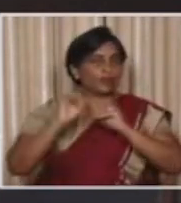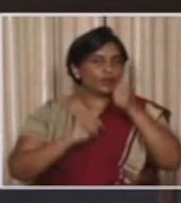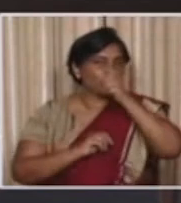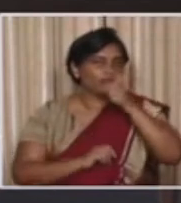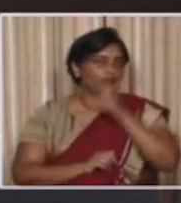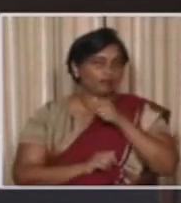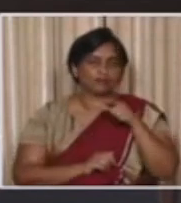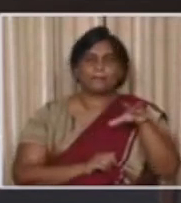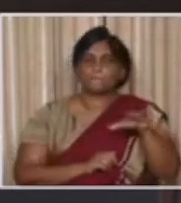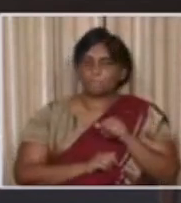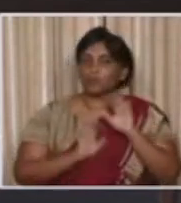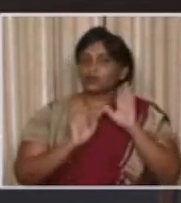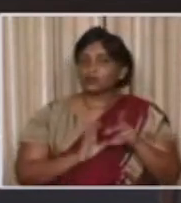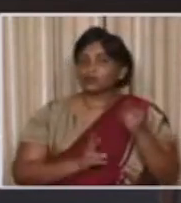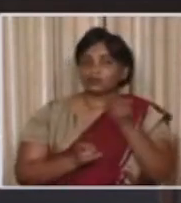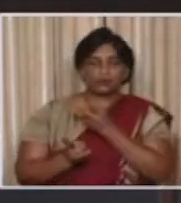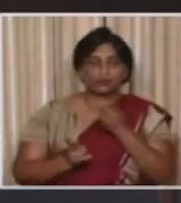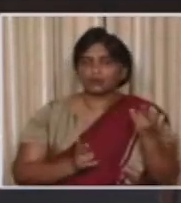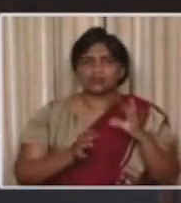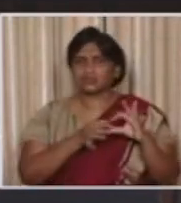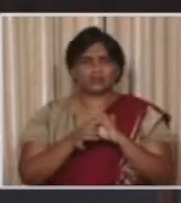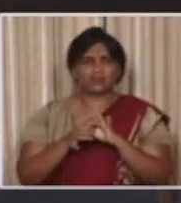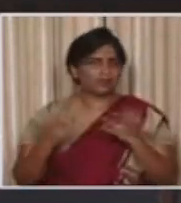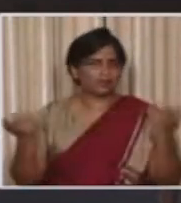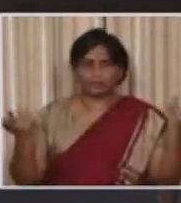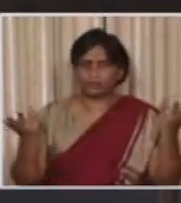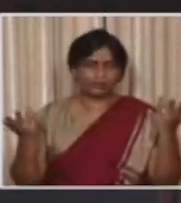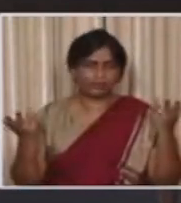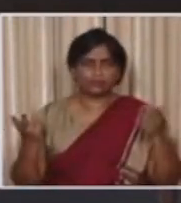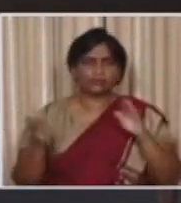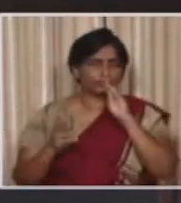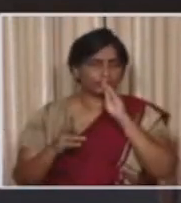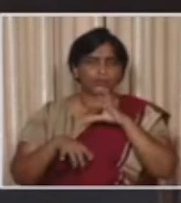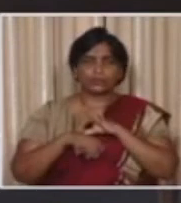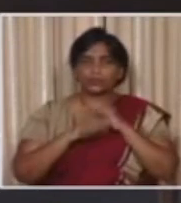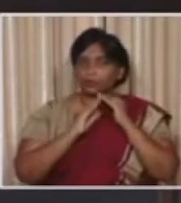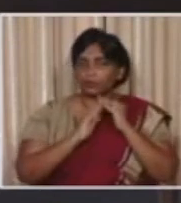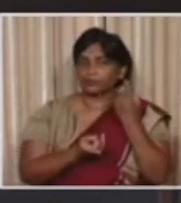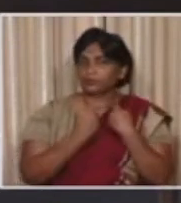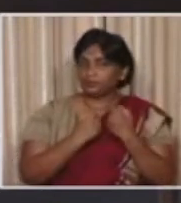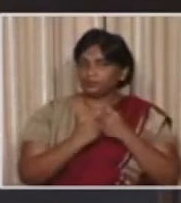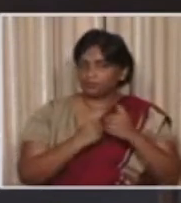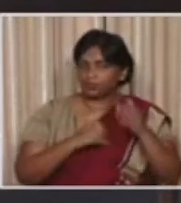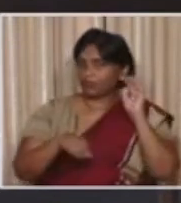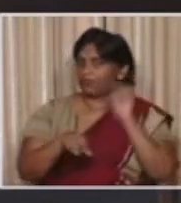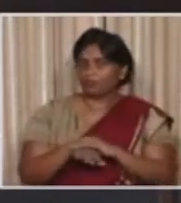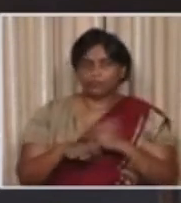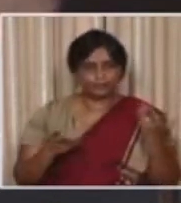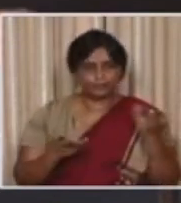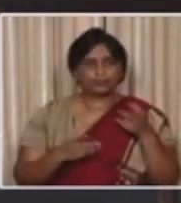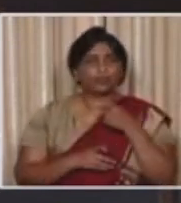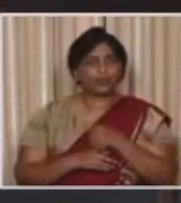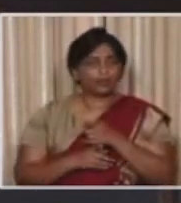හොරමත්පැන් පාවිච්චි කරන්නේ. නමුත් ඒ දෙක අතර කිසිම සම්බන්ධයක් නැහැ. මොකද කිසිම රෝහලක පරීක්ෂණයක් පවත්වලා හොයාගෙන නැහැ.